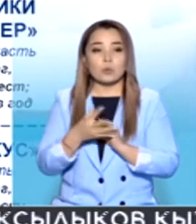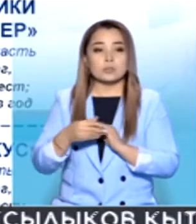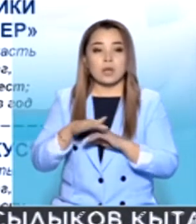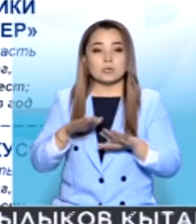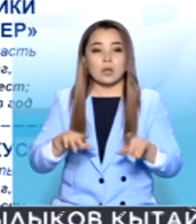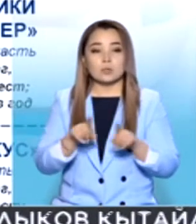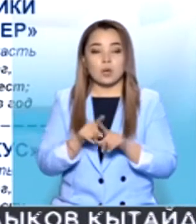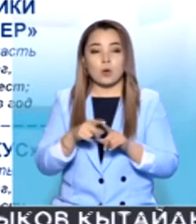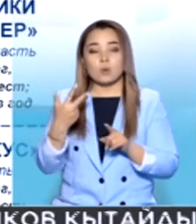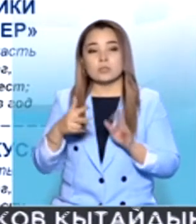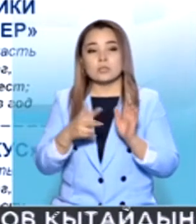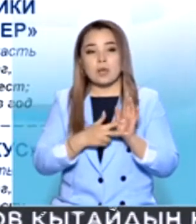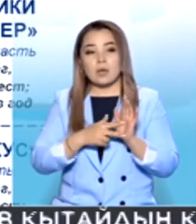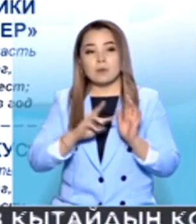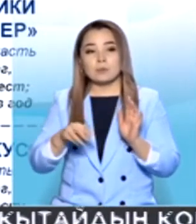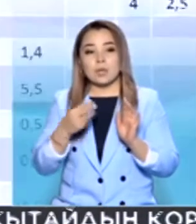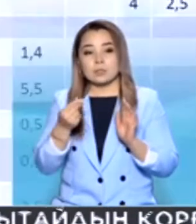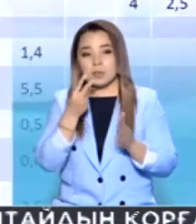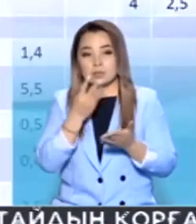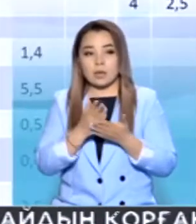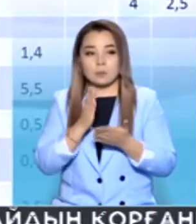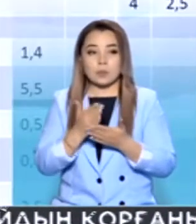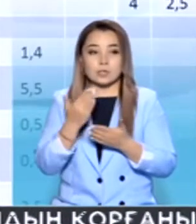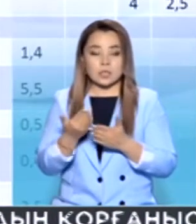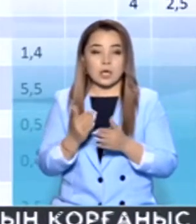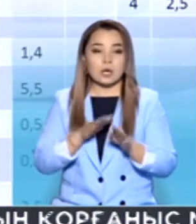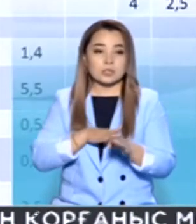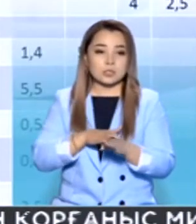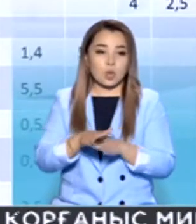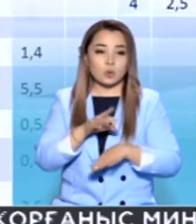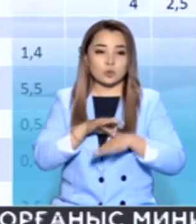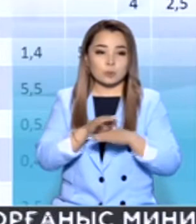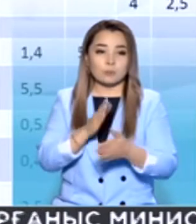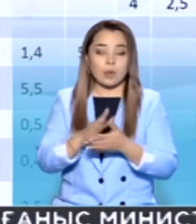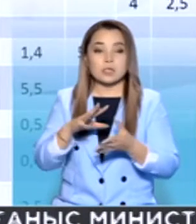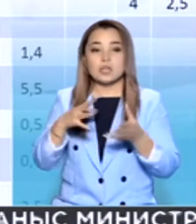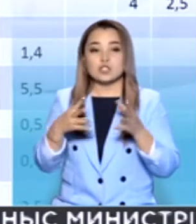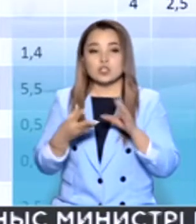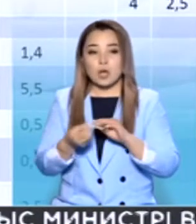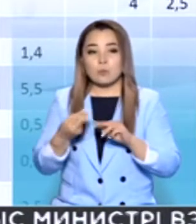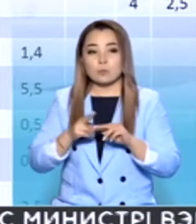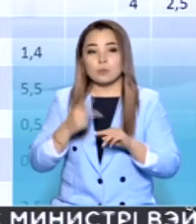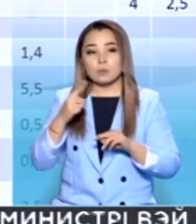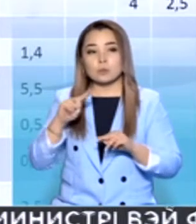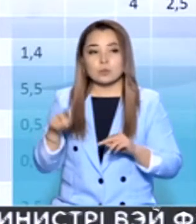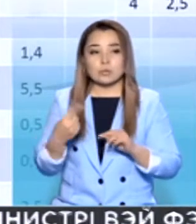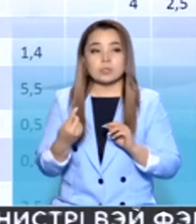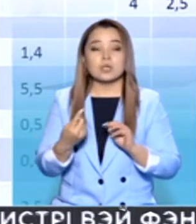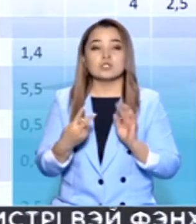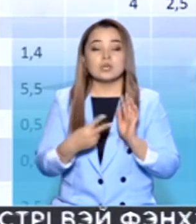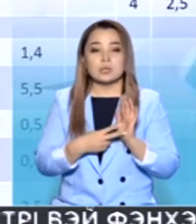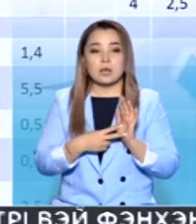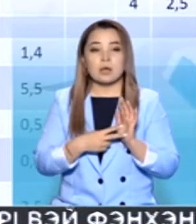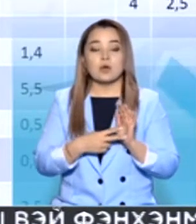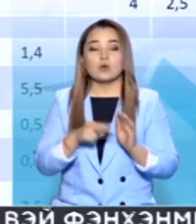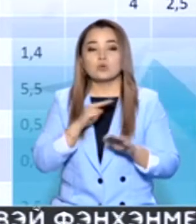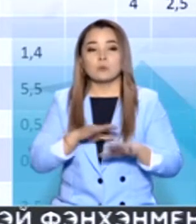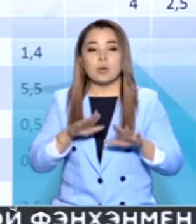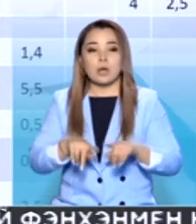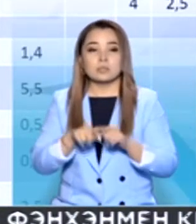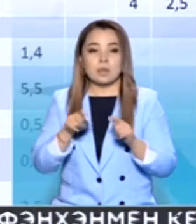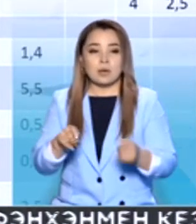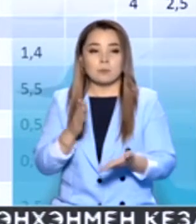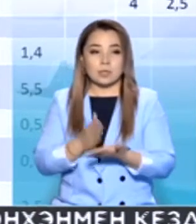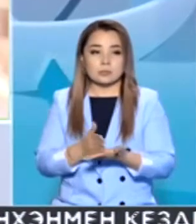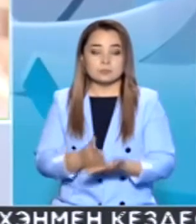жалпы сомасы 38 миллиард теңгеге іске асырылатын болады. Нәтижесінде 1,7 мыңнан астам жұмыс орнын құру